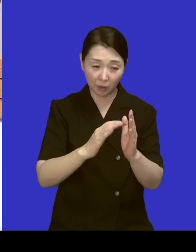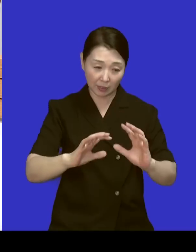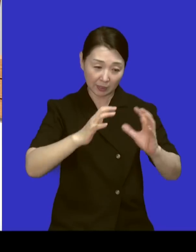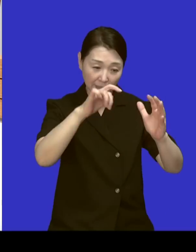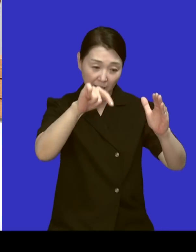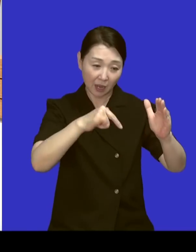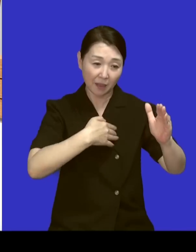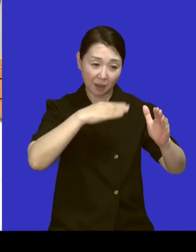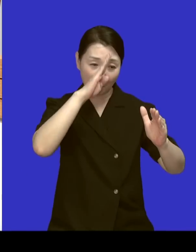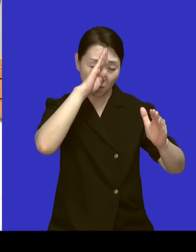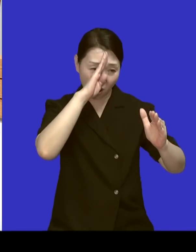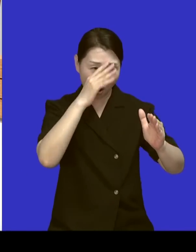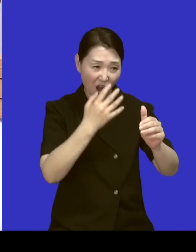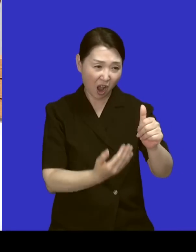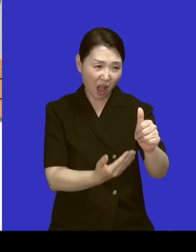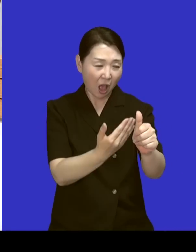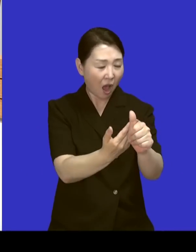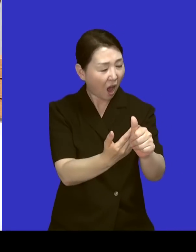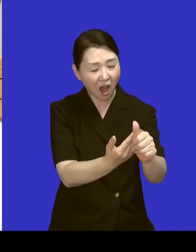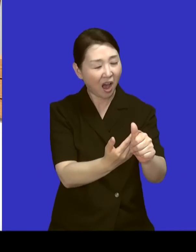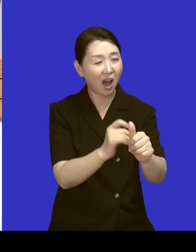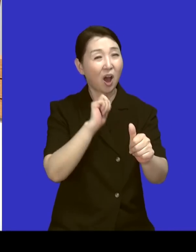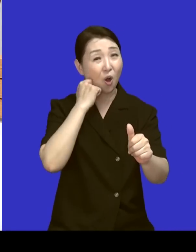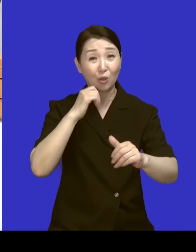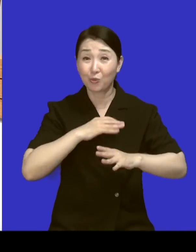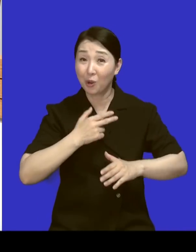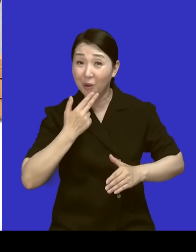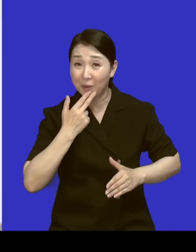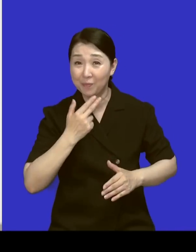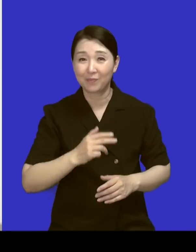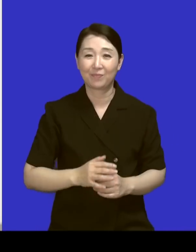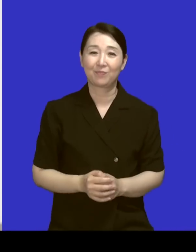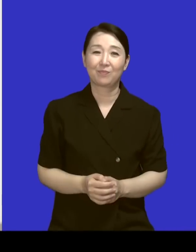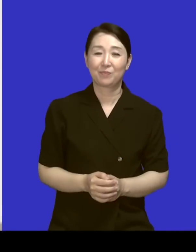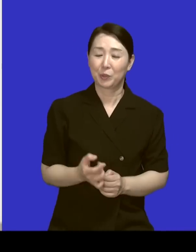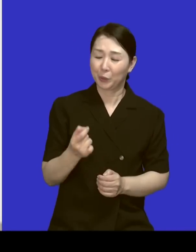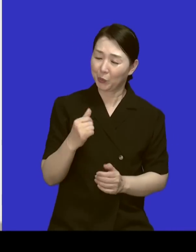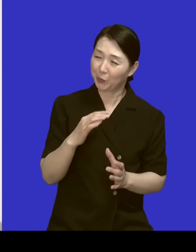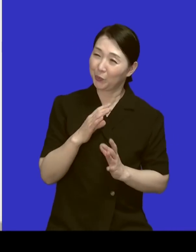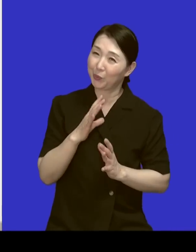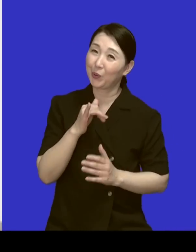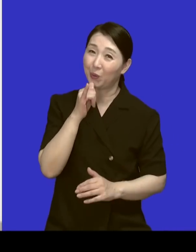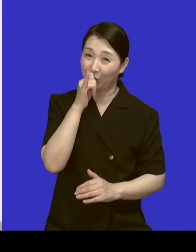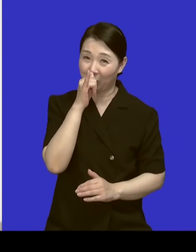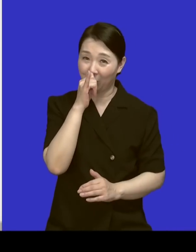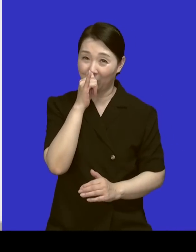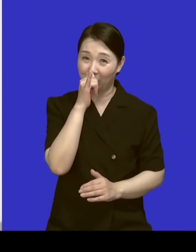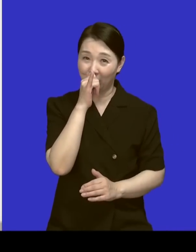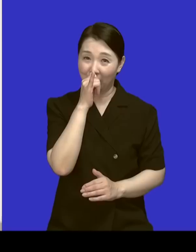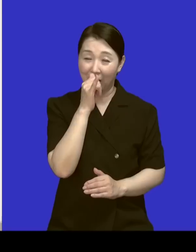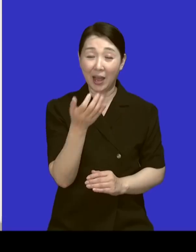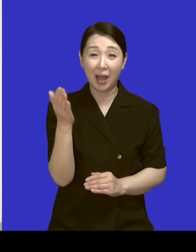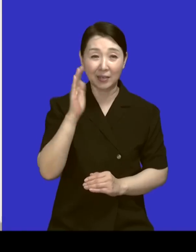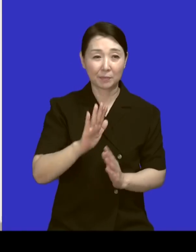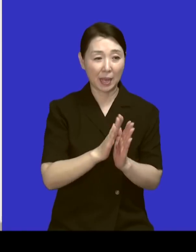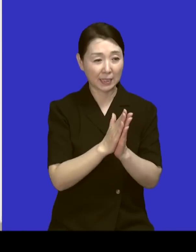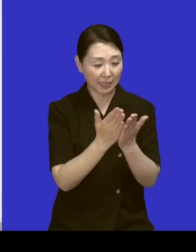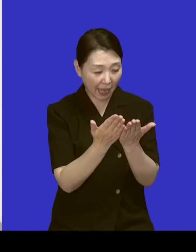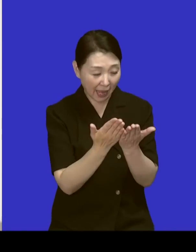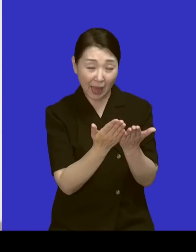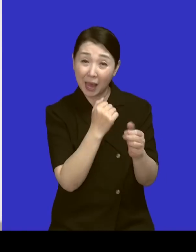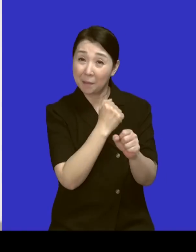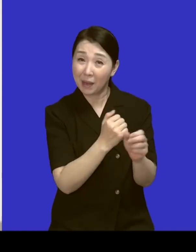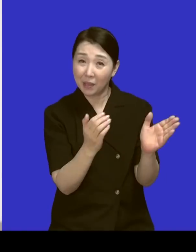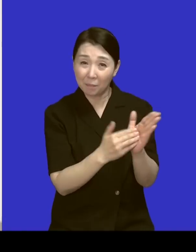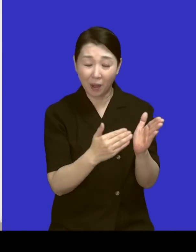나의 질병을 알리는 것이 사실 쉽진 않거든요. 좀 두렵진 않으셨어요? 살짝 두려운 마음도 있었죠. 네. 근데 그 책을 내는 게